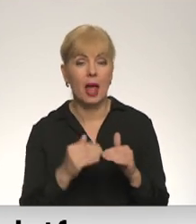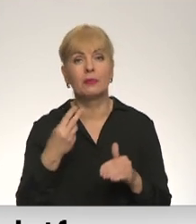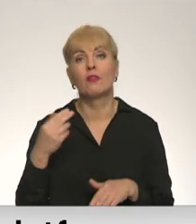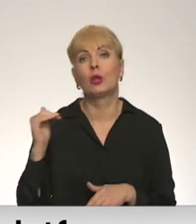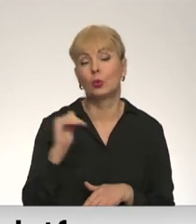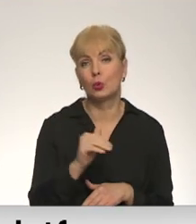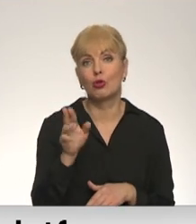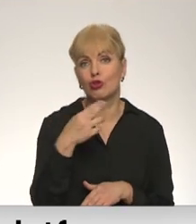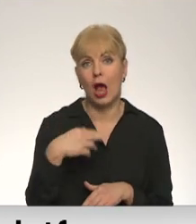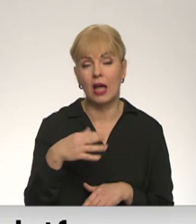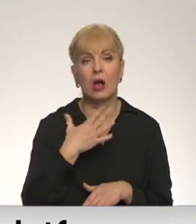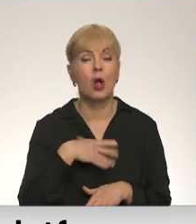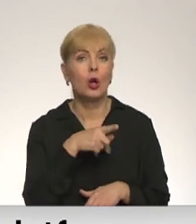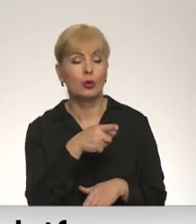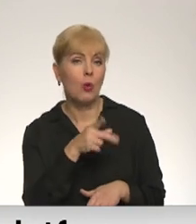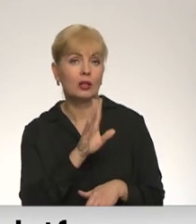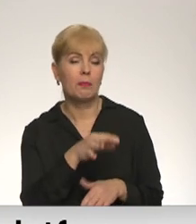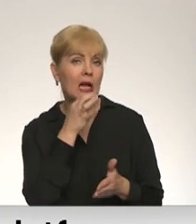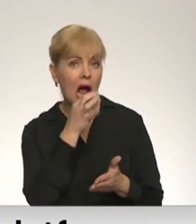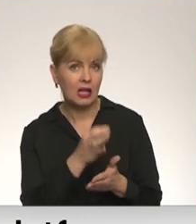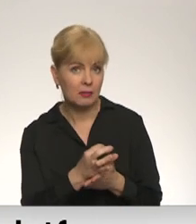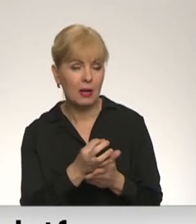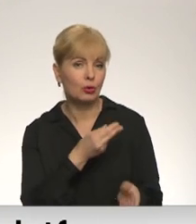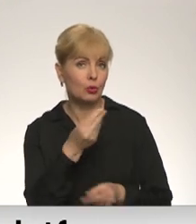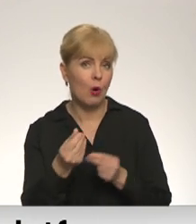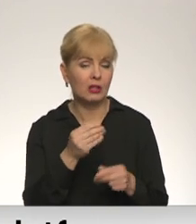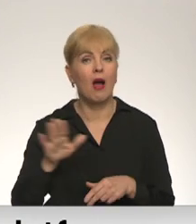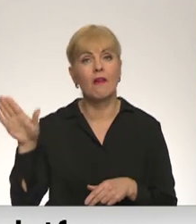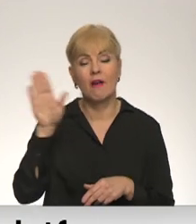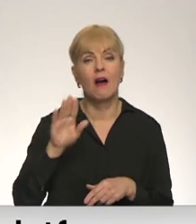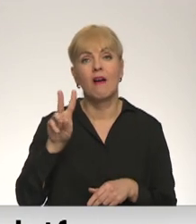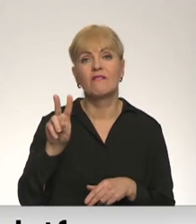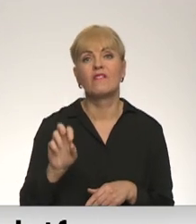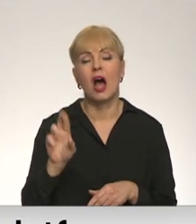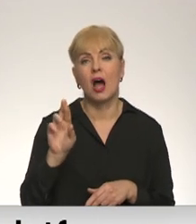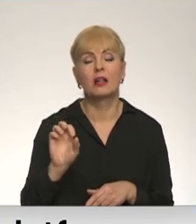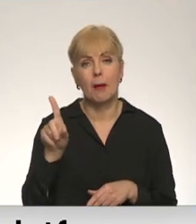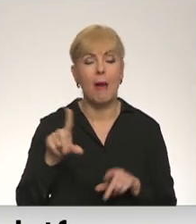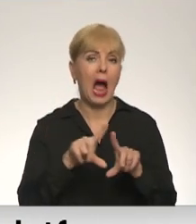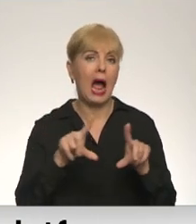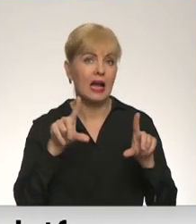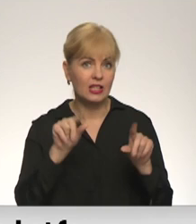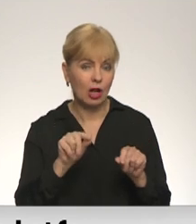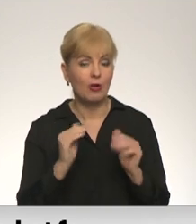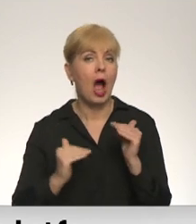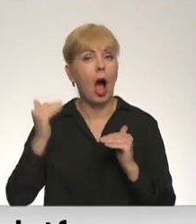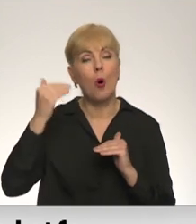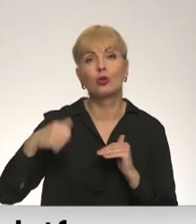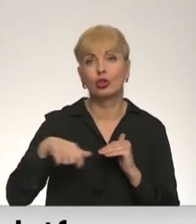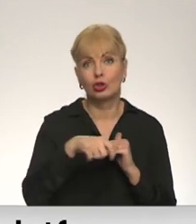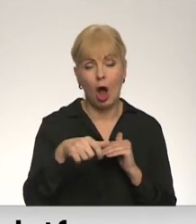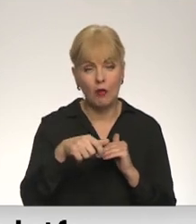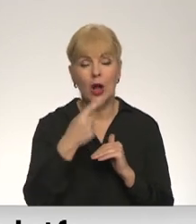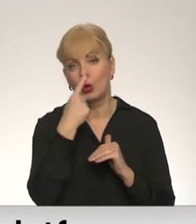2000 eiro, kas ir uzturēšanas izmaksas, ko nodrošina Valsts reģionālās attīstības aģentūra. Tikmēr Augšdaugavas novads nu pat kā